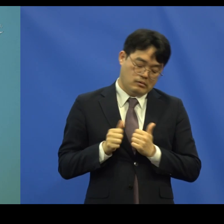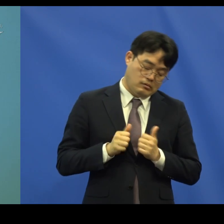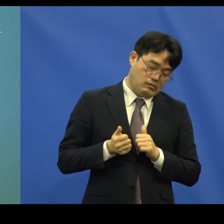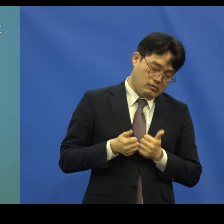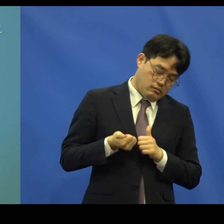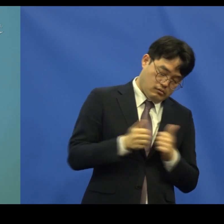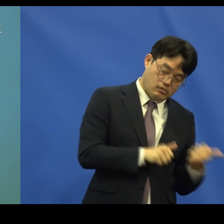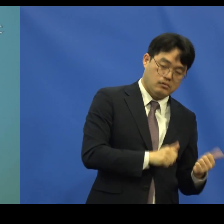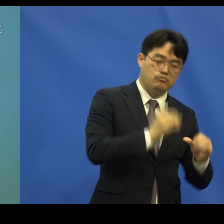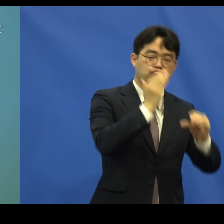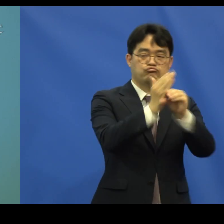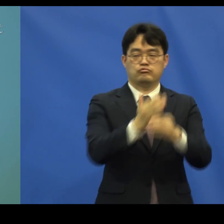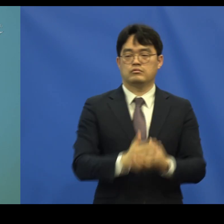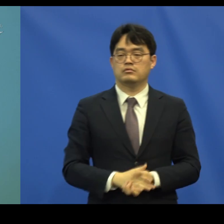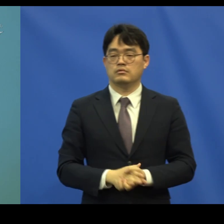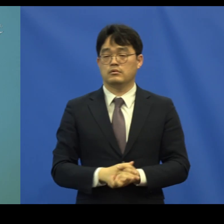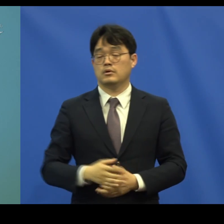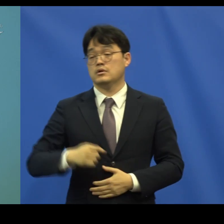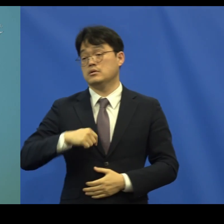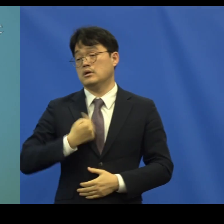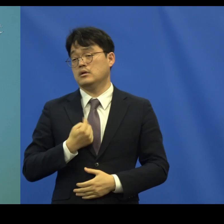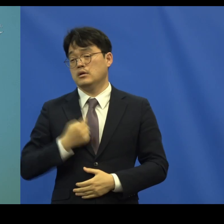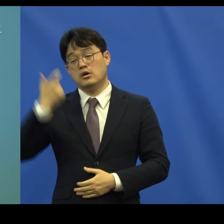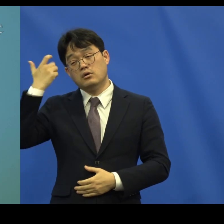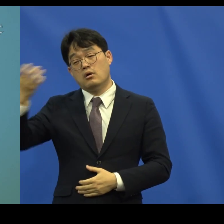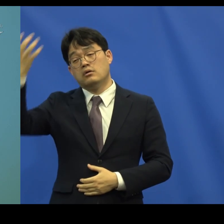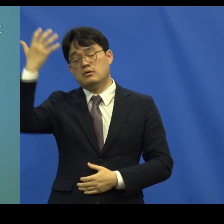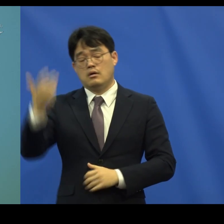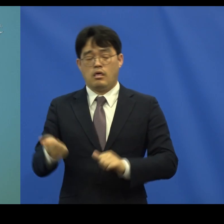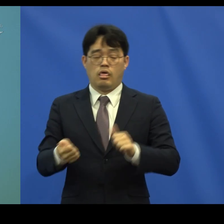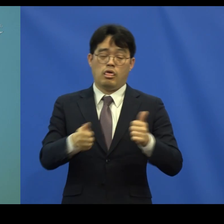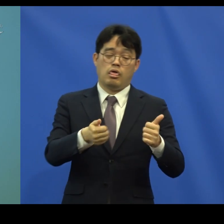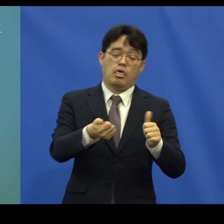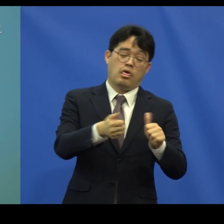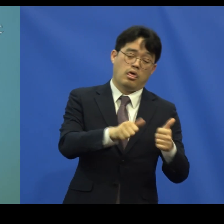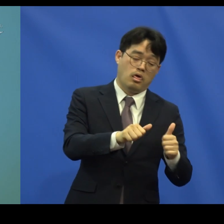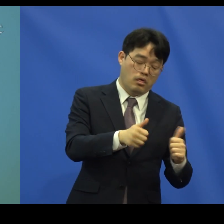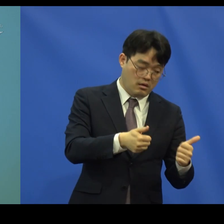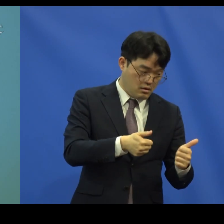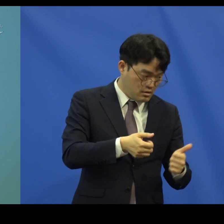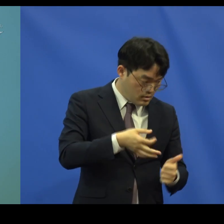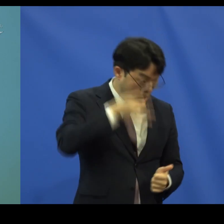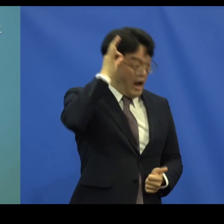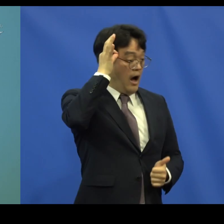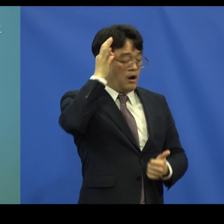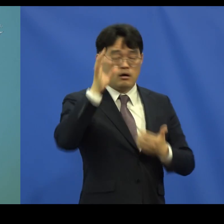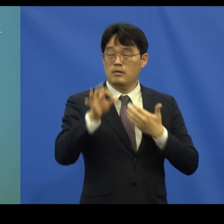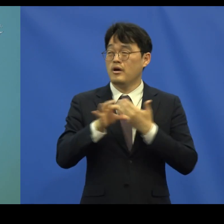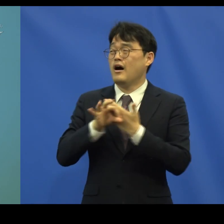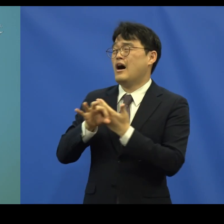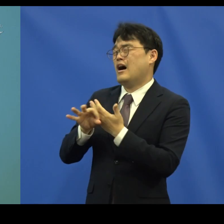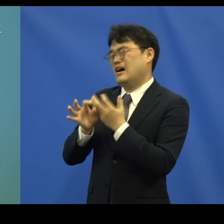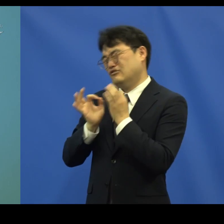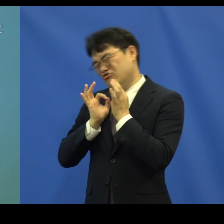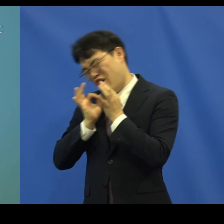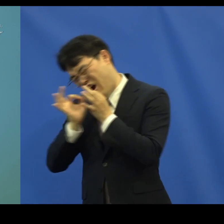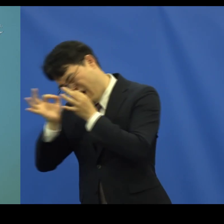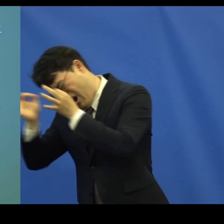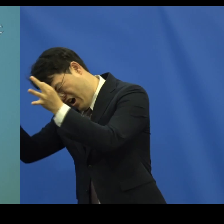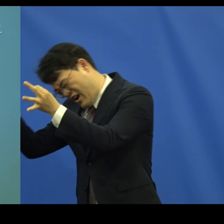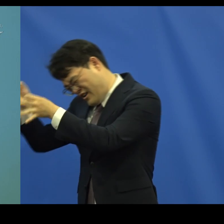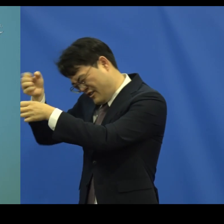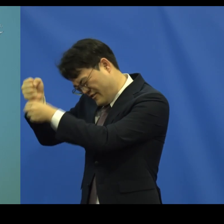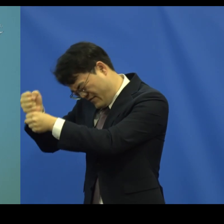자신이 죽어가고 있다고 절감한다면 절규하고 매달려야 돼요. 그런 사람들은 주님